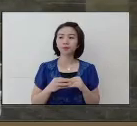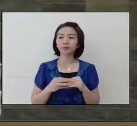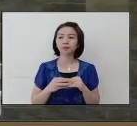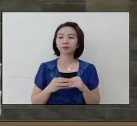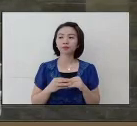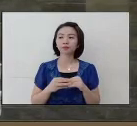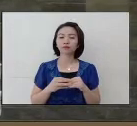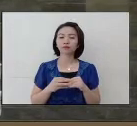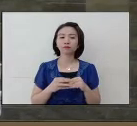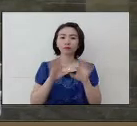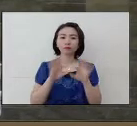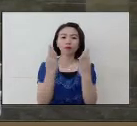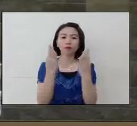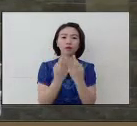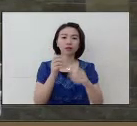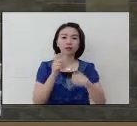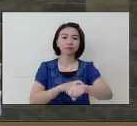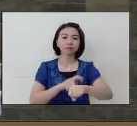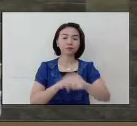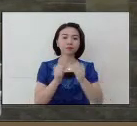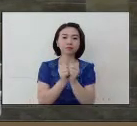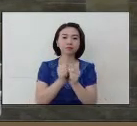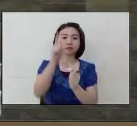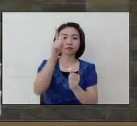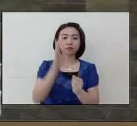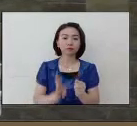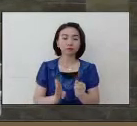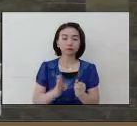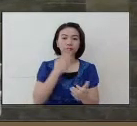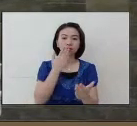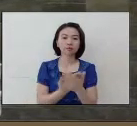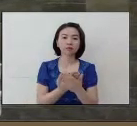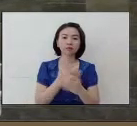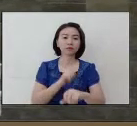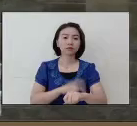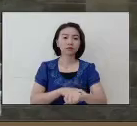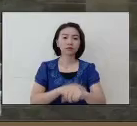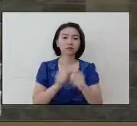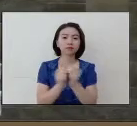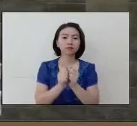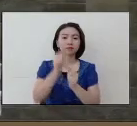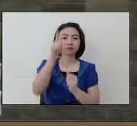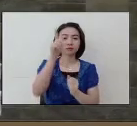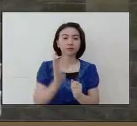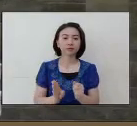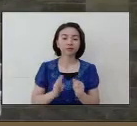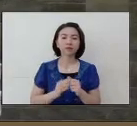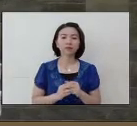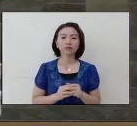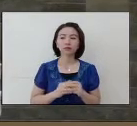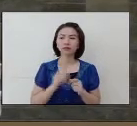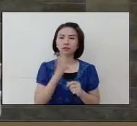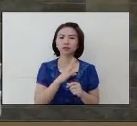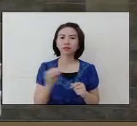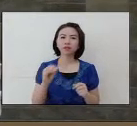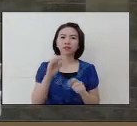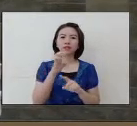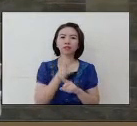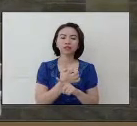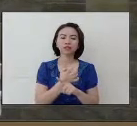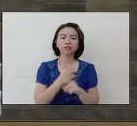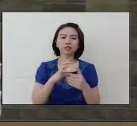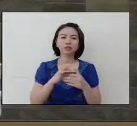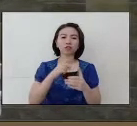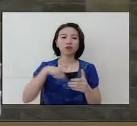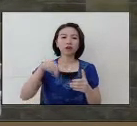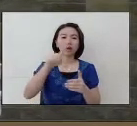time, no? Having a good time with God. And bawat sa atin, mga kapatid,